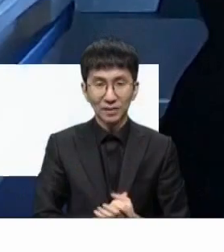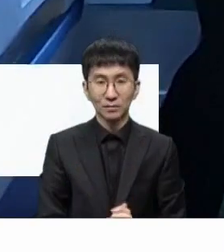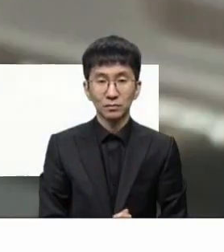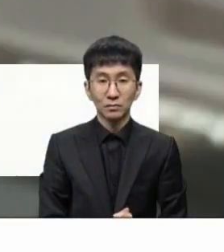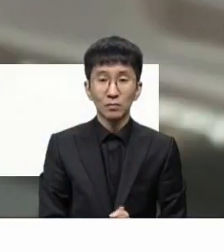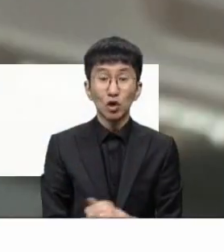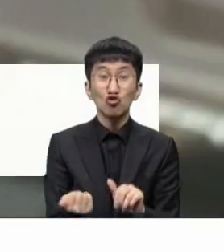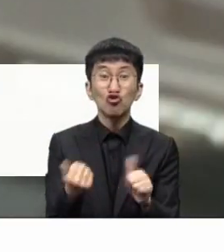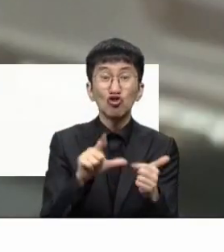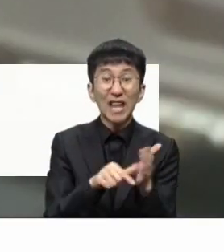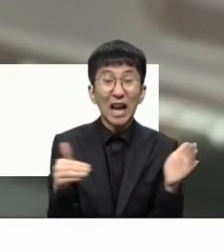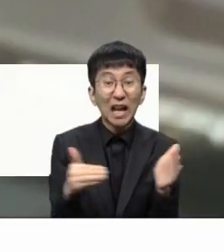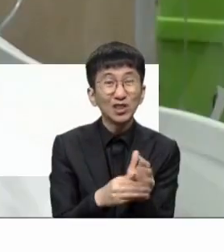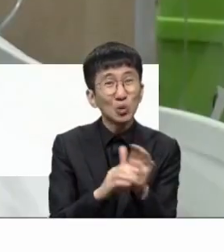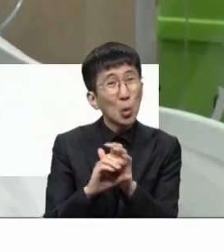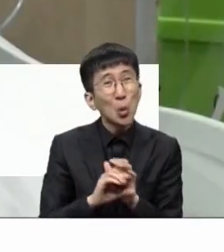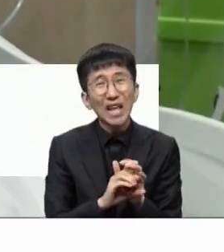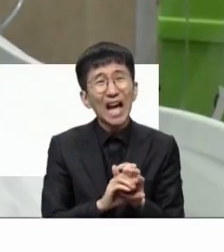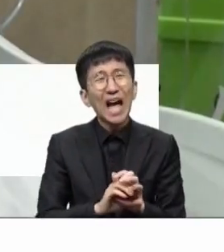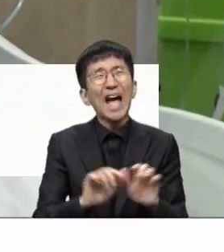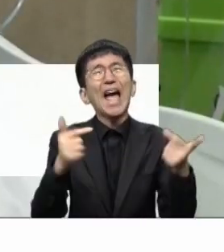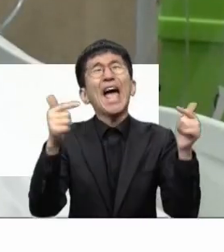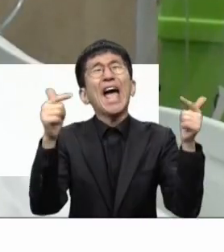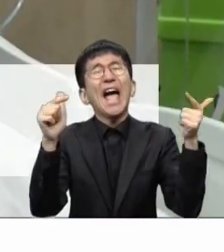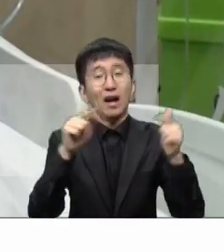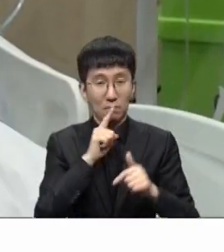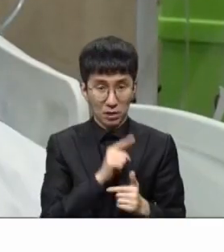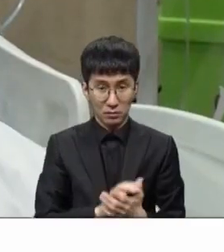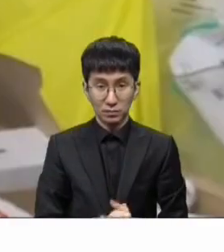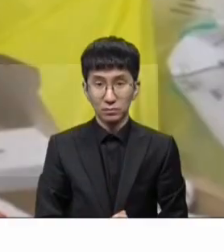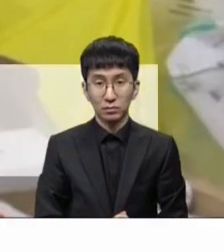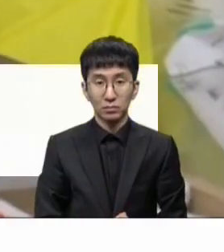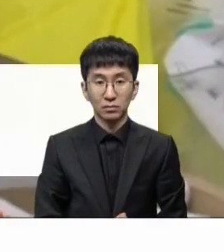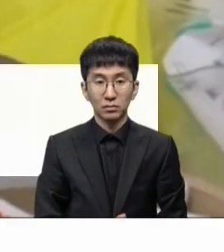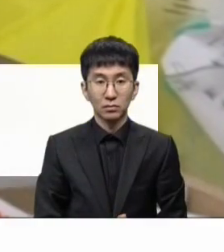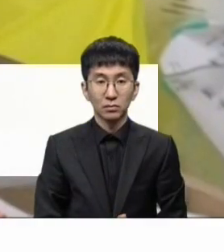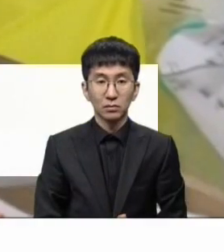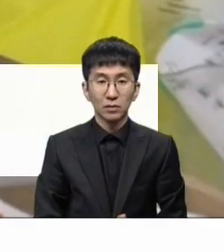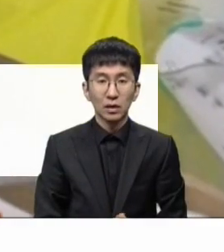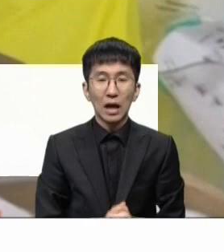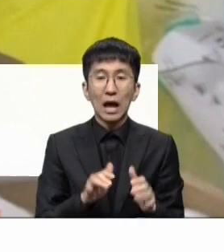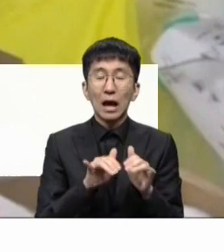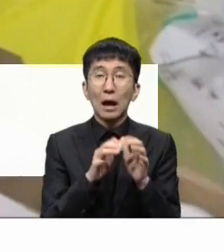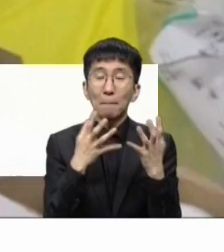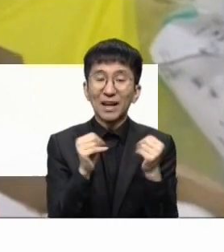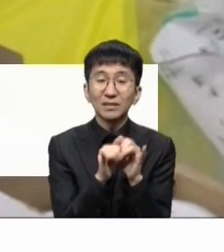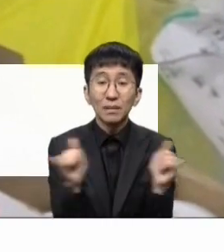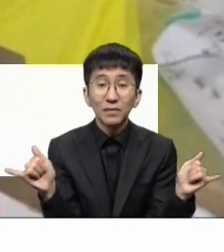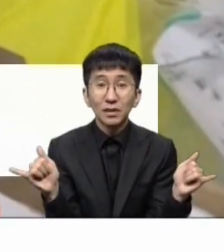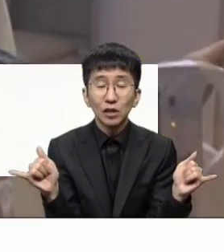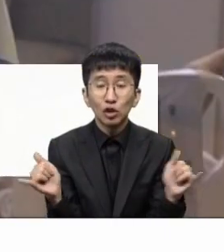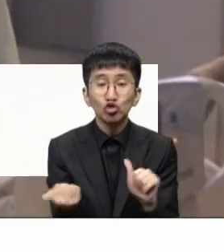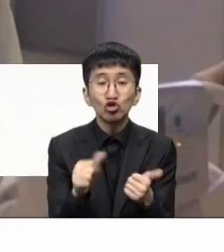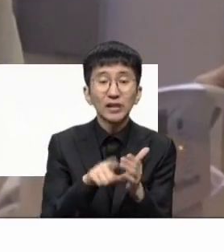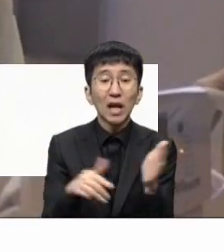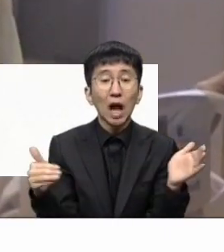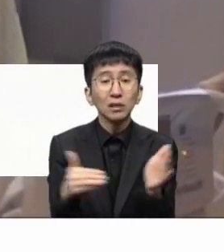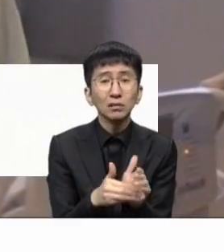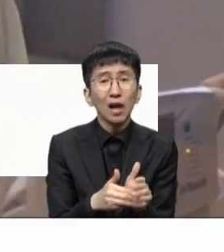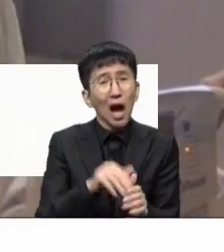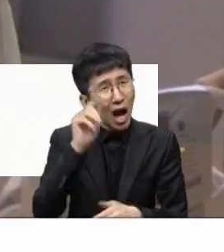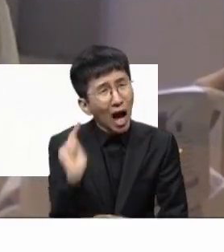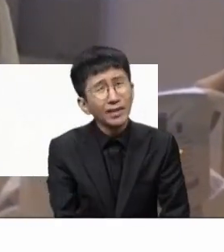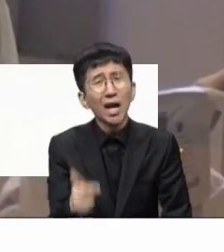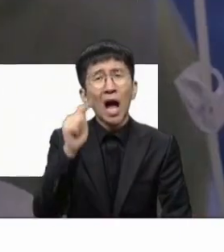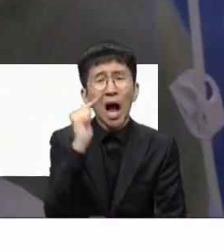숨을 거두는 순간까지 코로나19를 부인하곤 합니다. So many people and their last dying